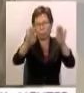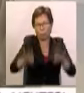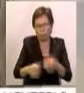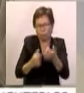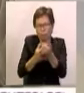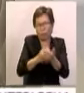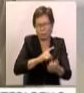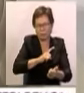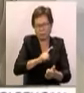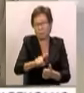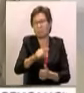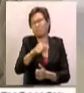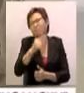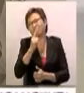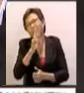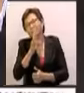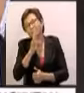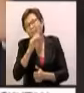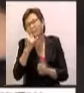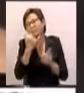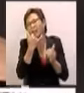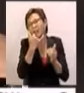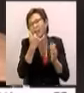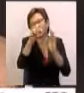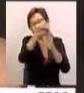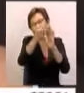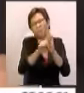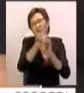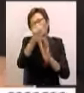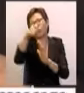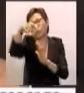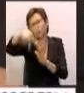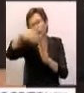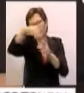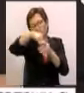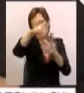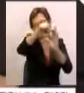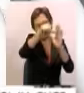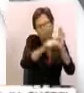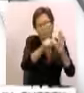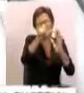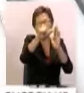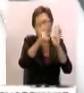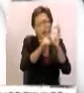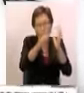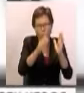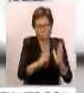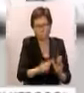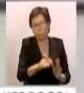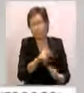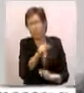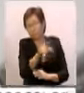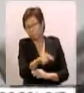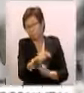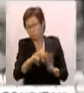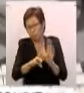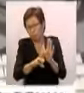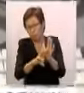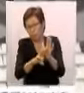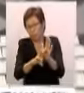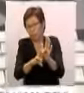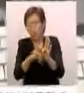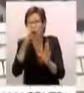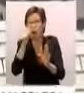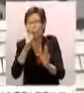pembiayaan Islamik yang dikatakan menyalahi Seksyen 10P dalam akta itu. Peguam Muhammad Izhar Muhammad Salihuddin yang mewakili